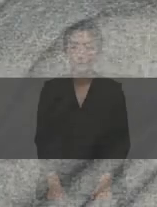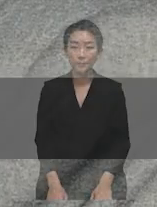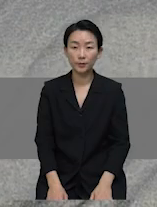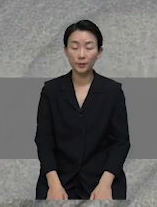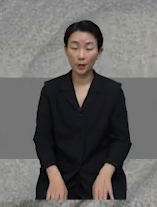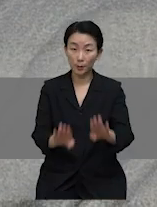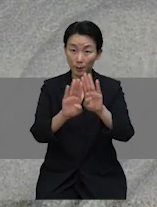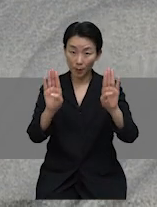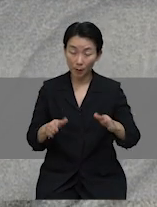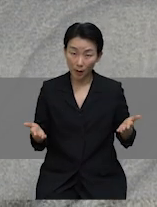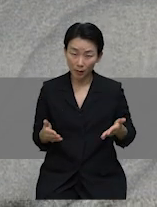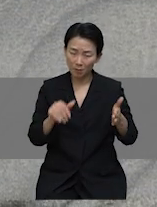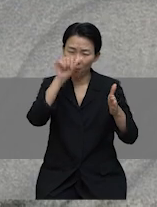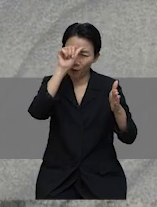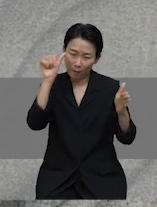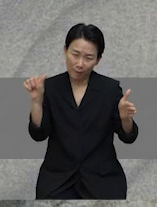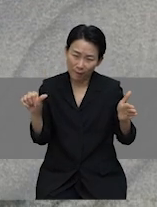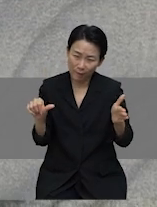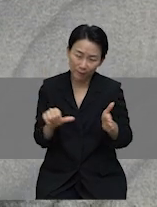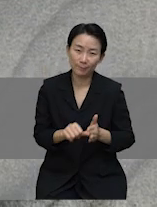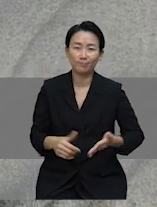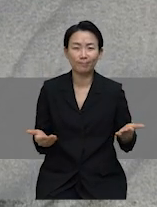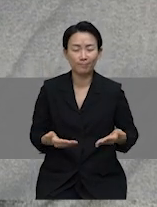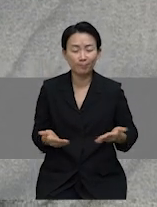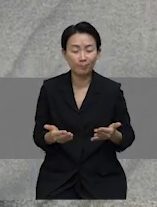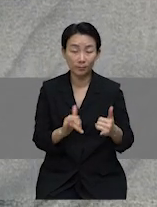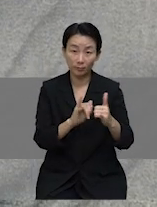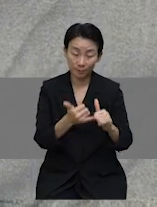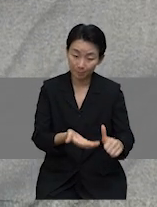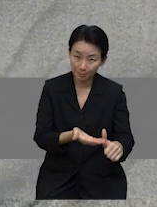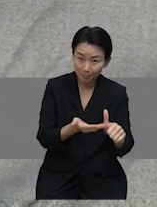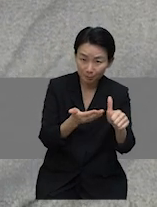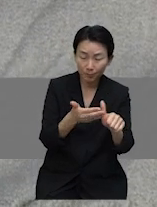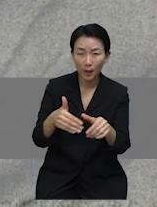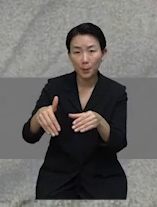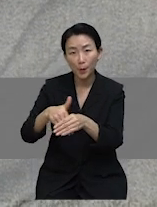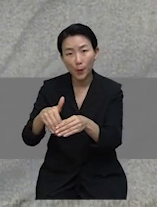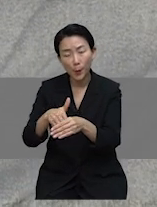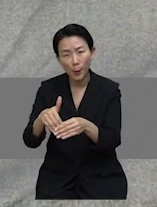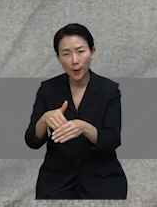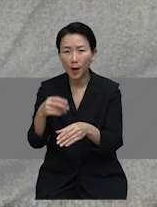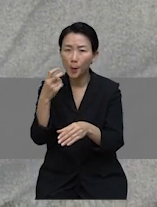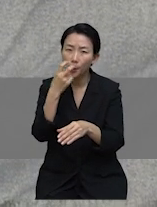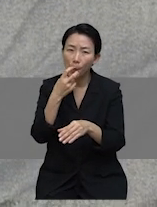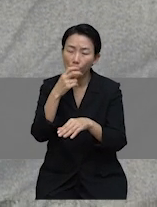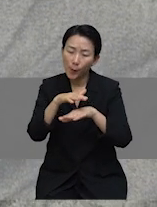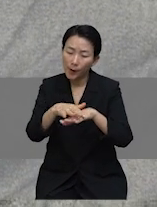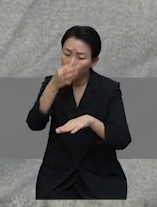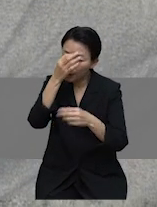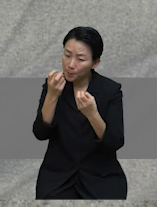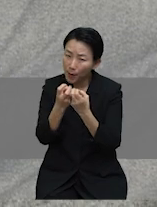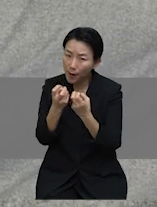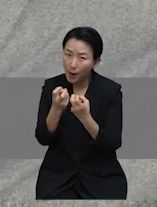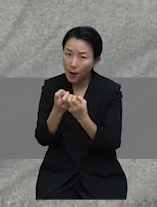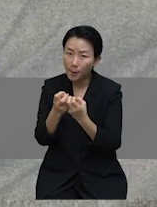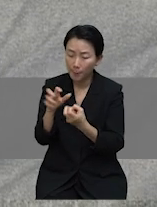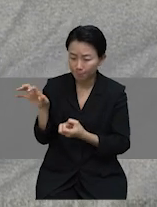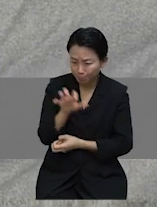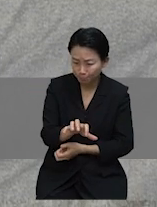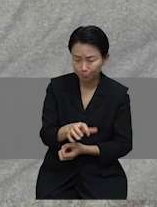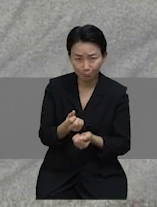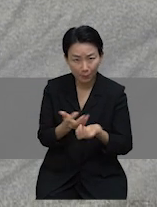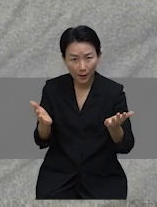됩니다. 이후 평생을 박물관에서 일을 하시면서 인력을 양성하고 문화재 보존 처리 기술을